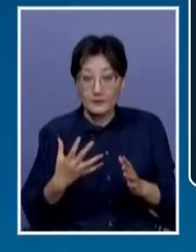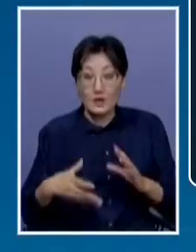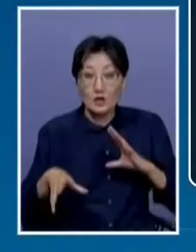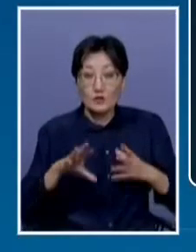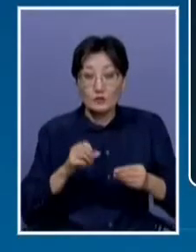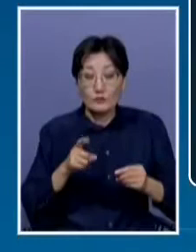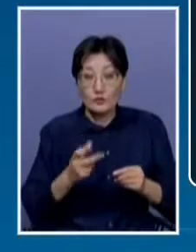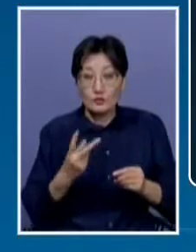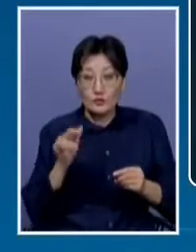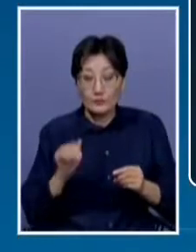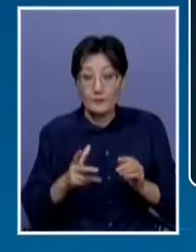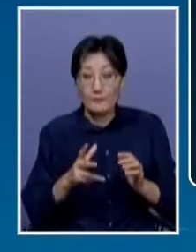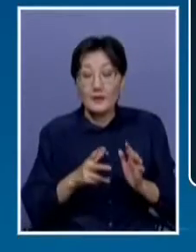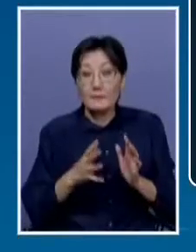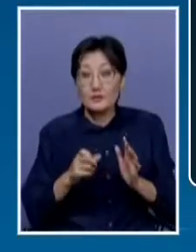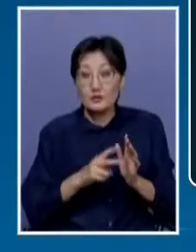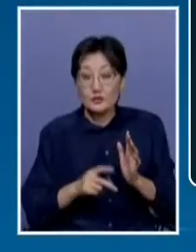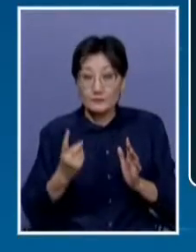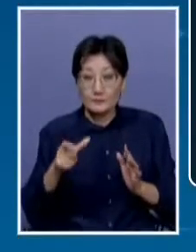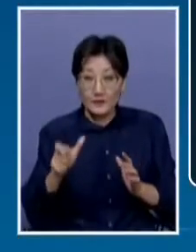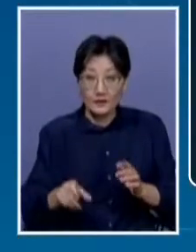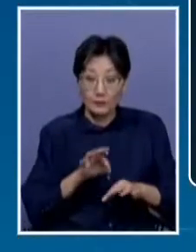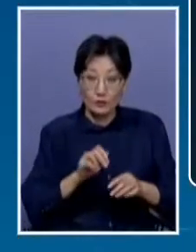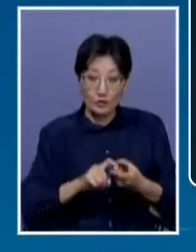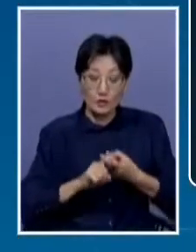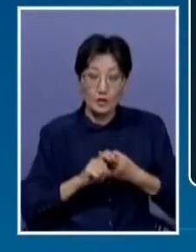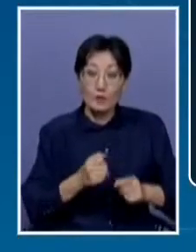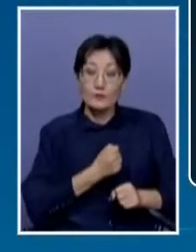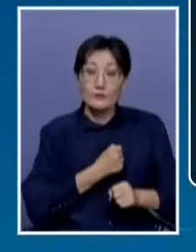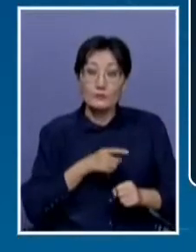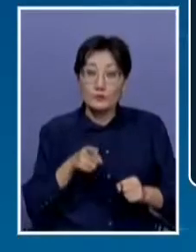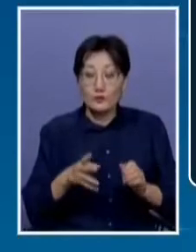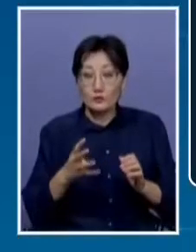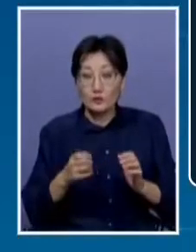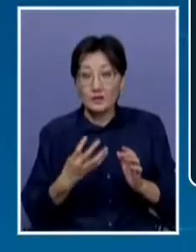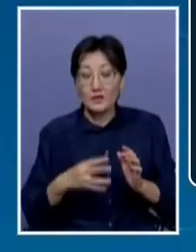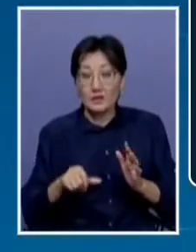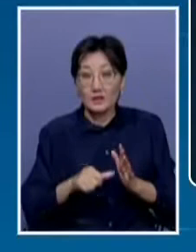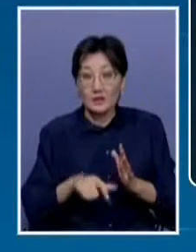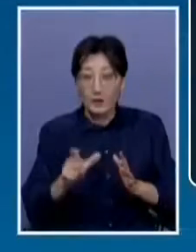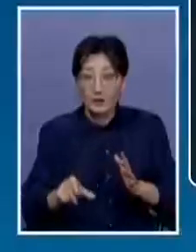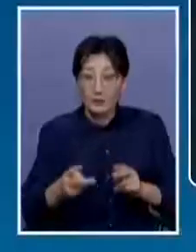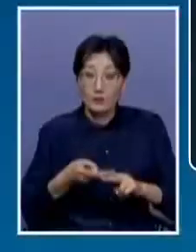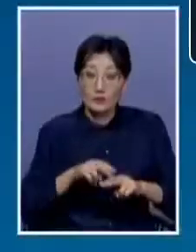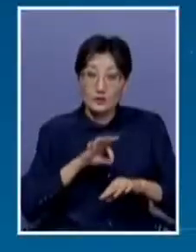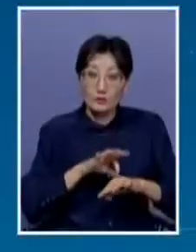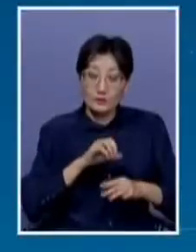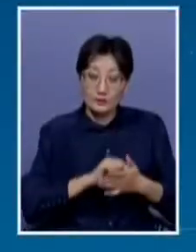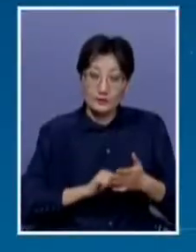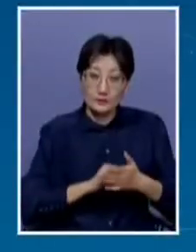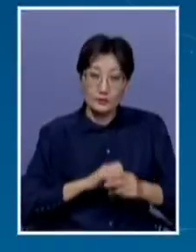Жалпы 103571 адам инфекция жұқтырған. Өкінішке қарай 1446 отандасымыз аурудан көз